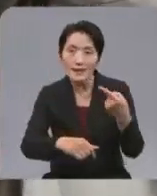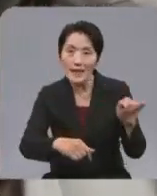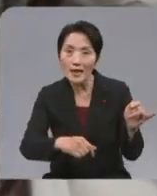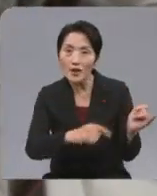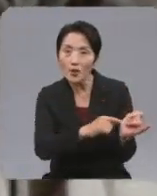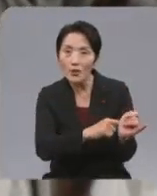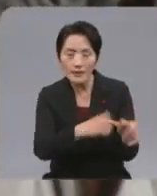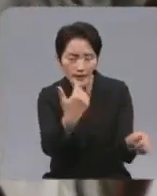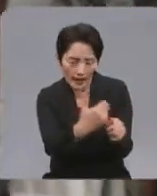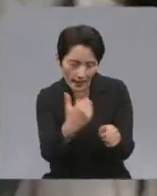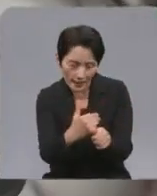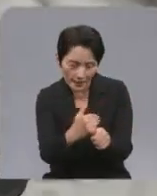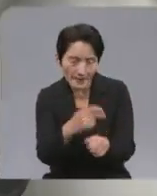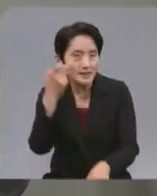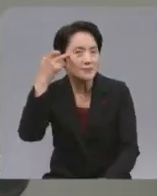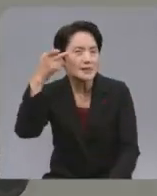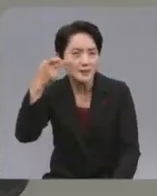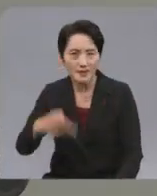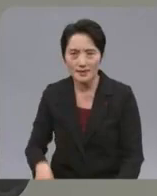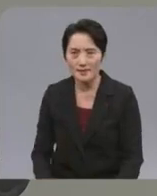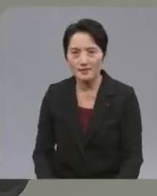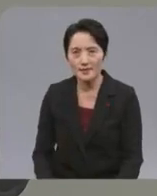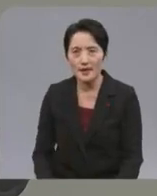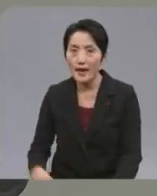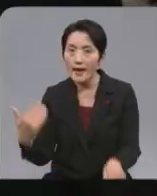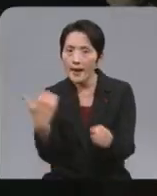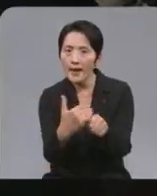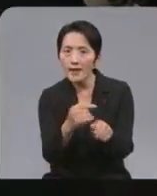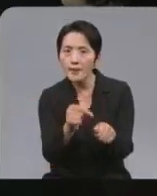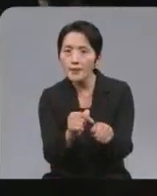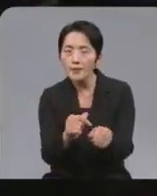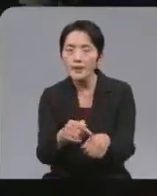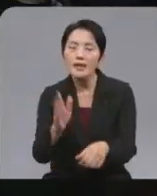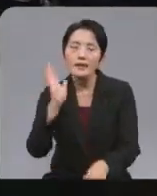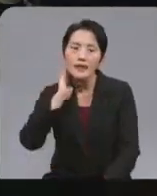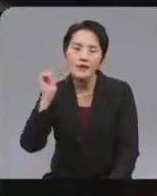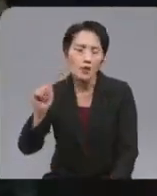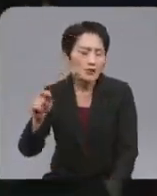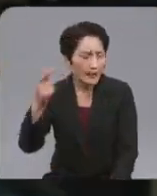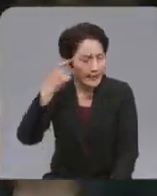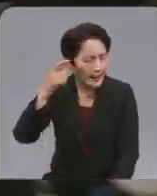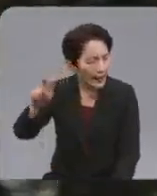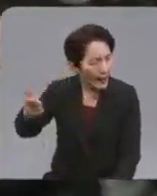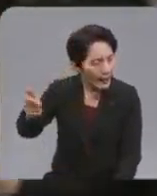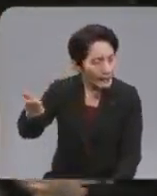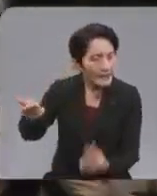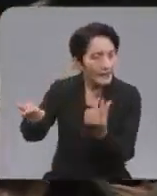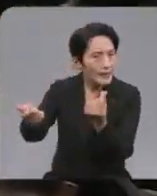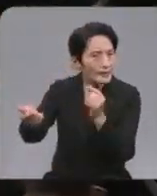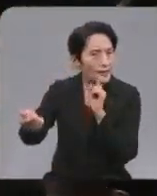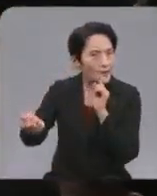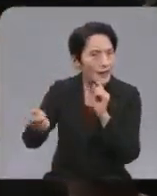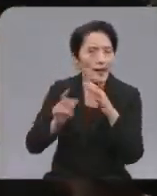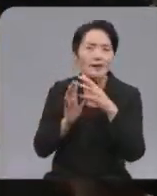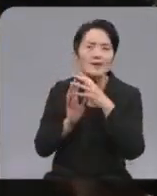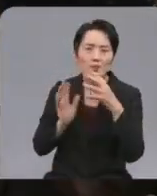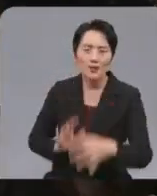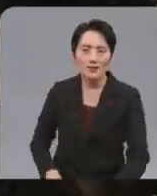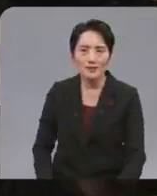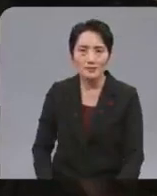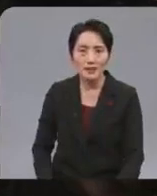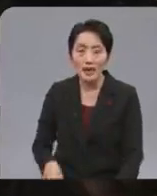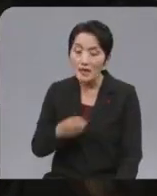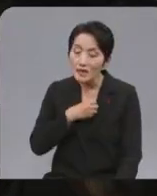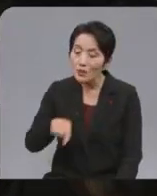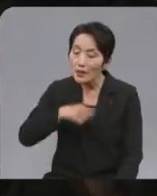пресс-конференции на Юн вон пожелала правительству юнцу йоли успеха в реализации намеченных целей подчеркнув что